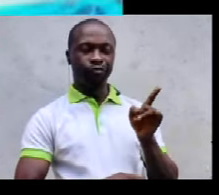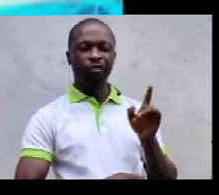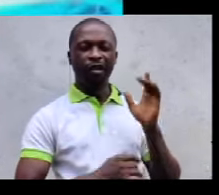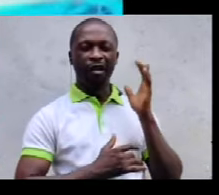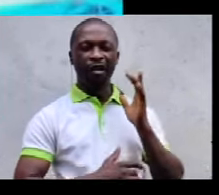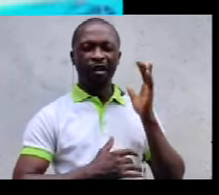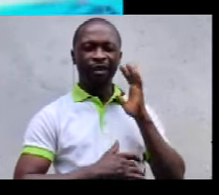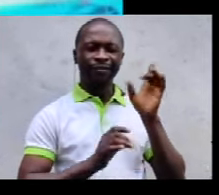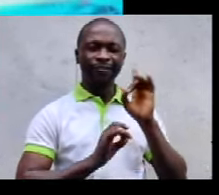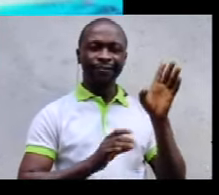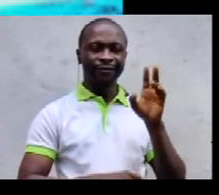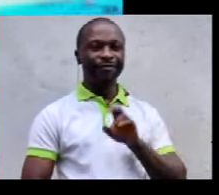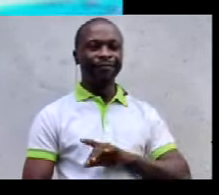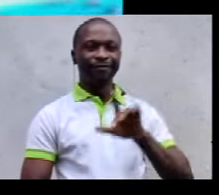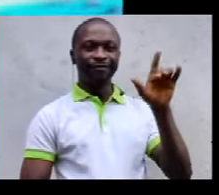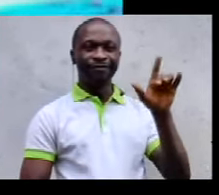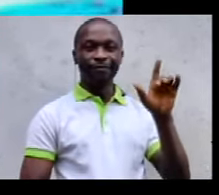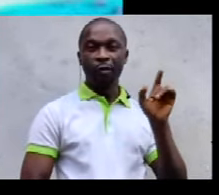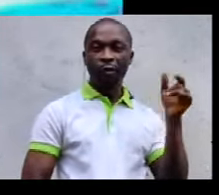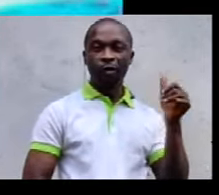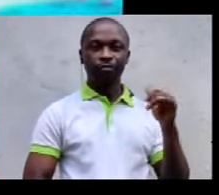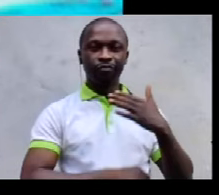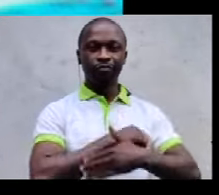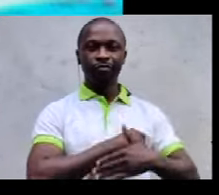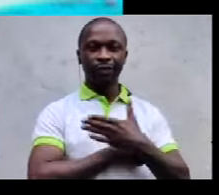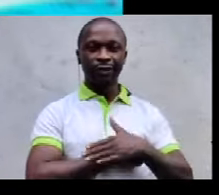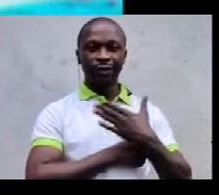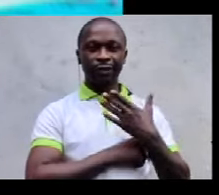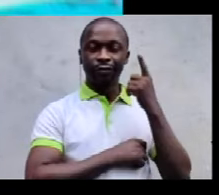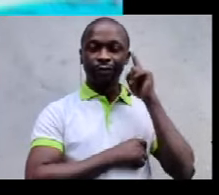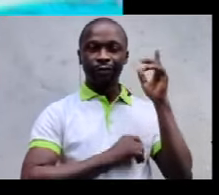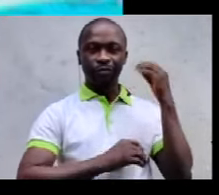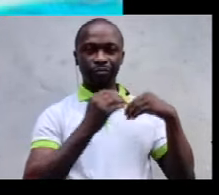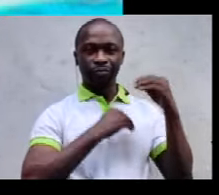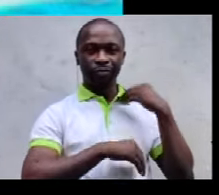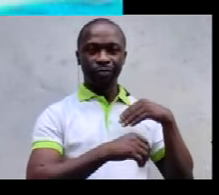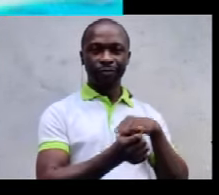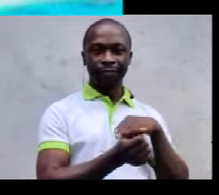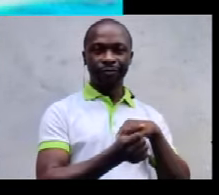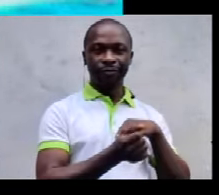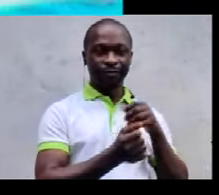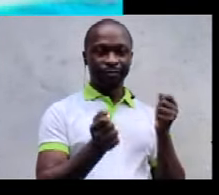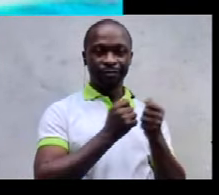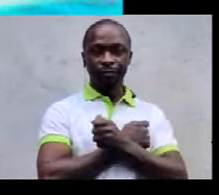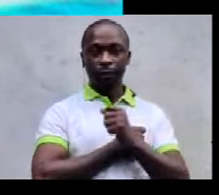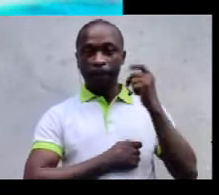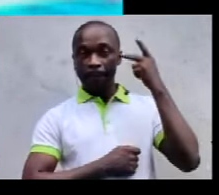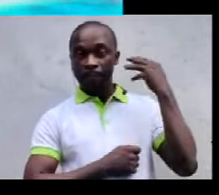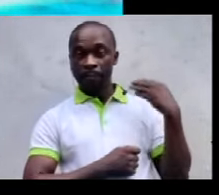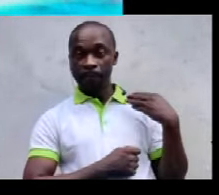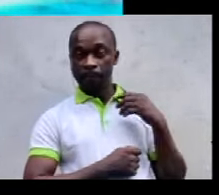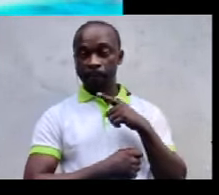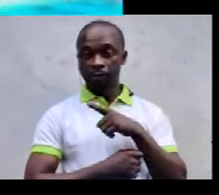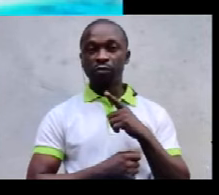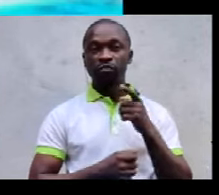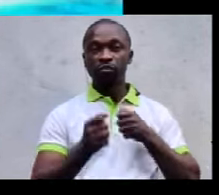son intérim, le secrétaire général de la présidence, Patrick Hachi, a été nommé par décret ce lundi à la fonction